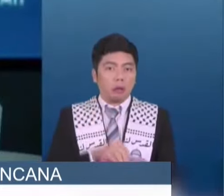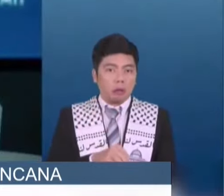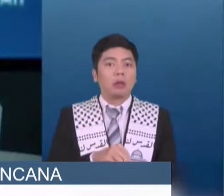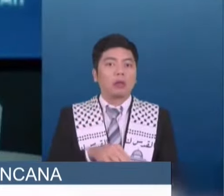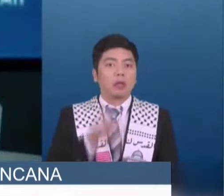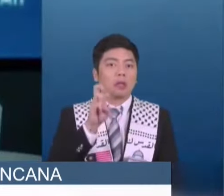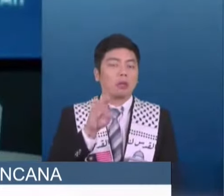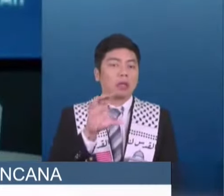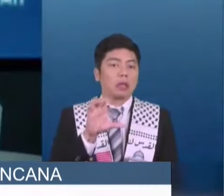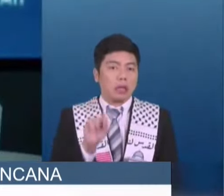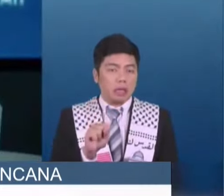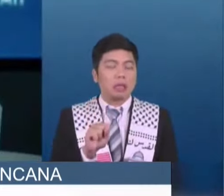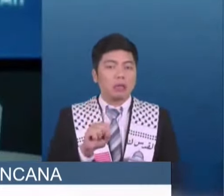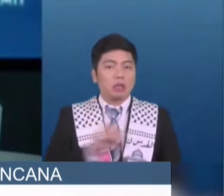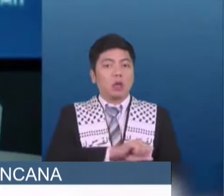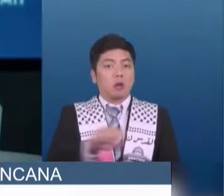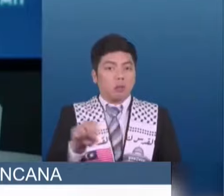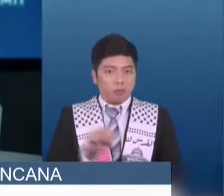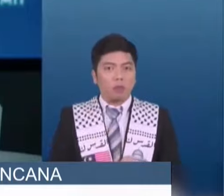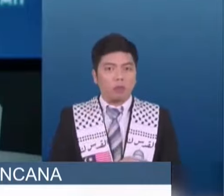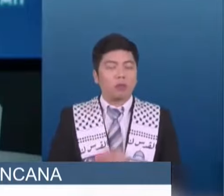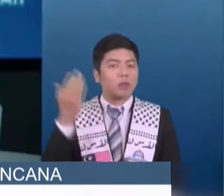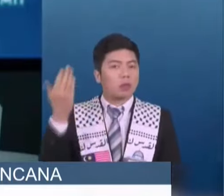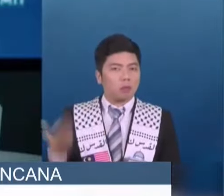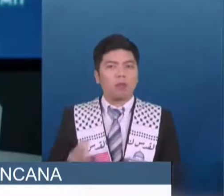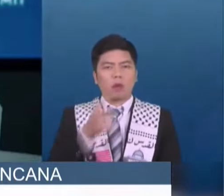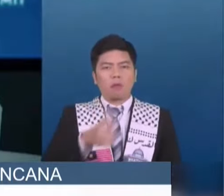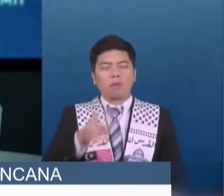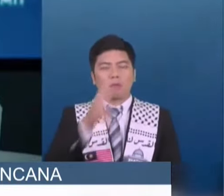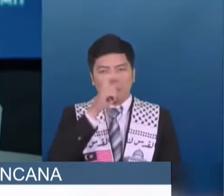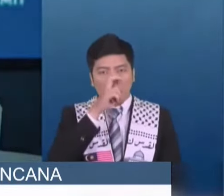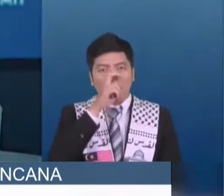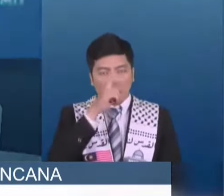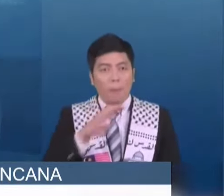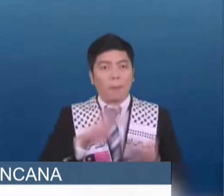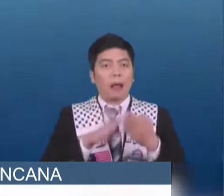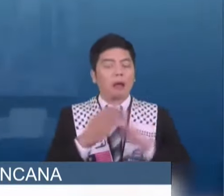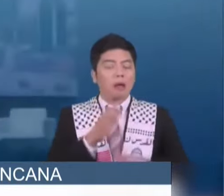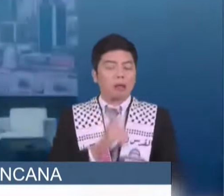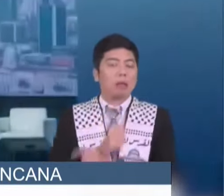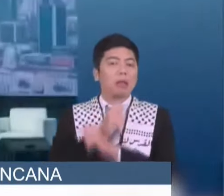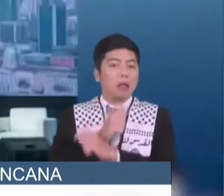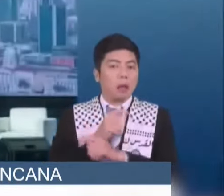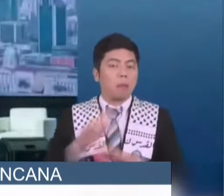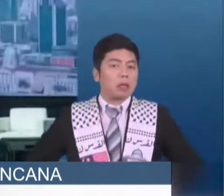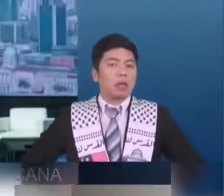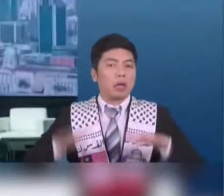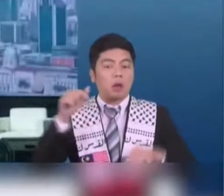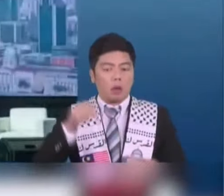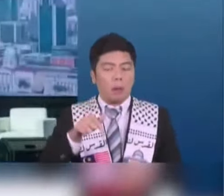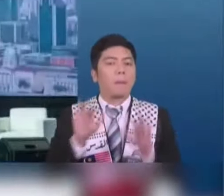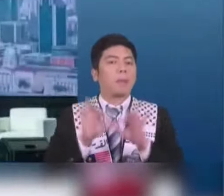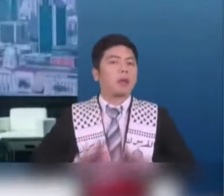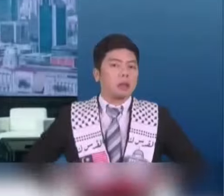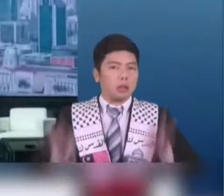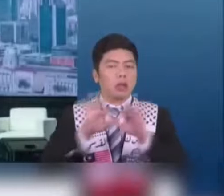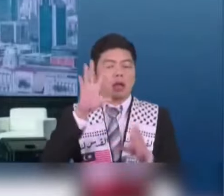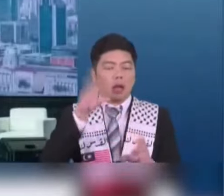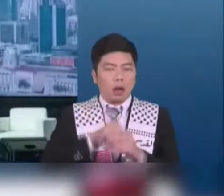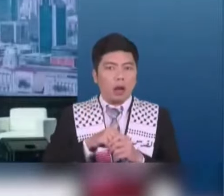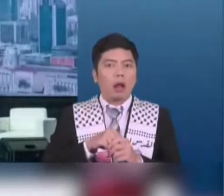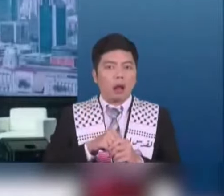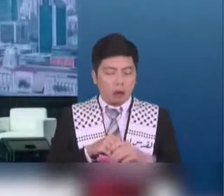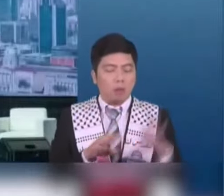pelasar dikenal nombor ke menggeriti tan napik sebarang bencana. Dato' Sri Alexander Dato' Benong di Singapura, nyadi tuai delegasi Malaysia ngulu